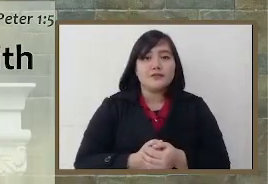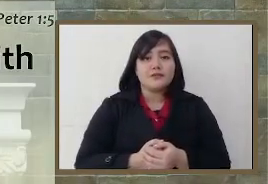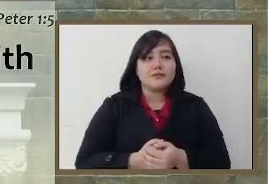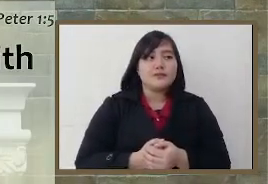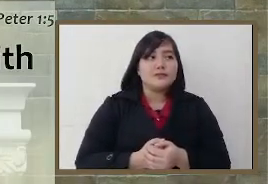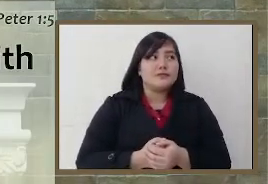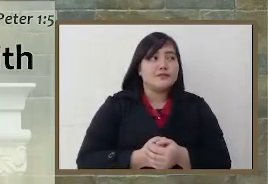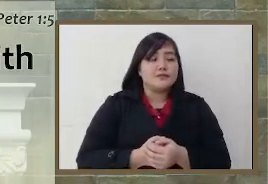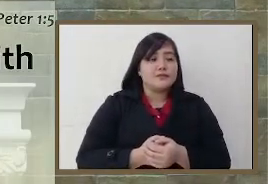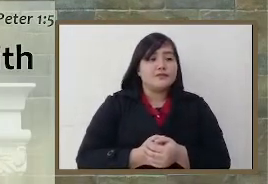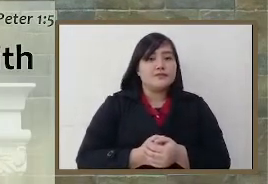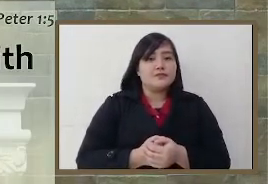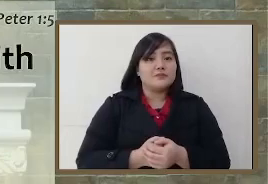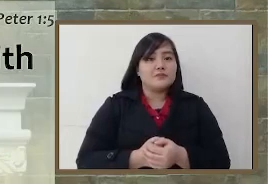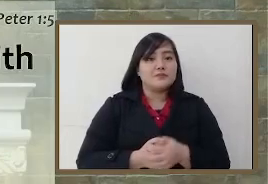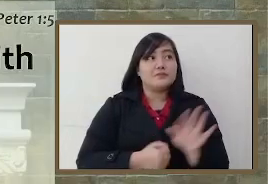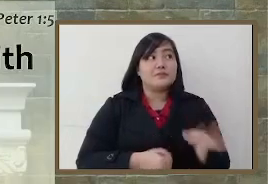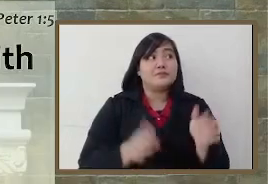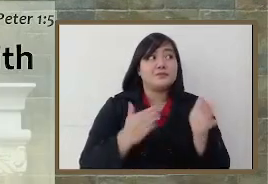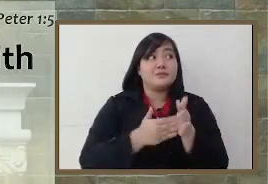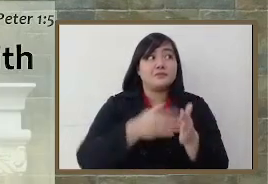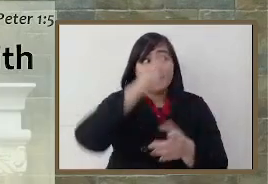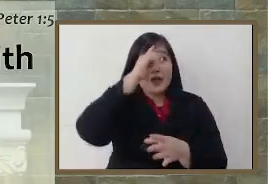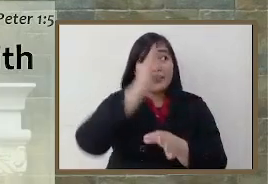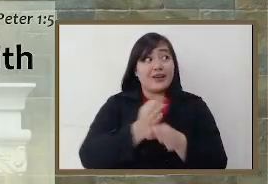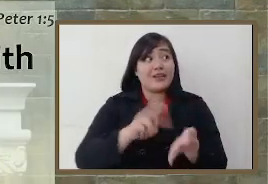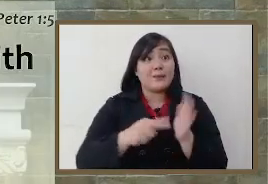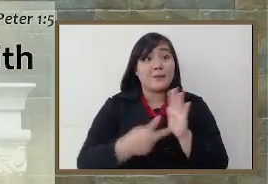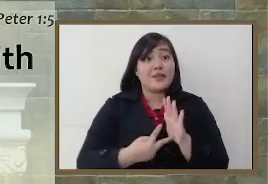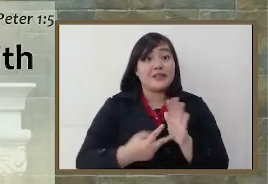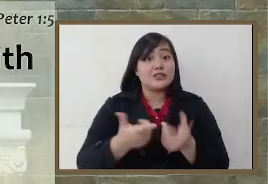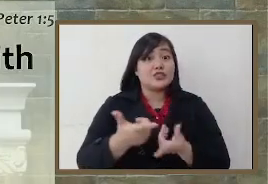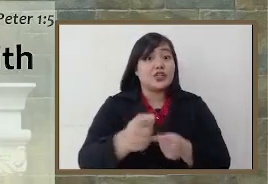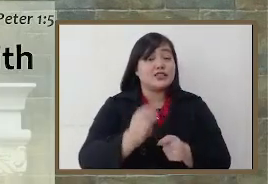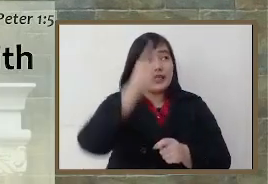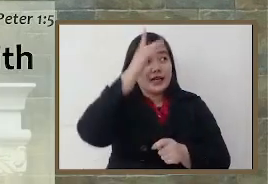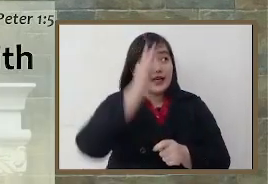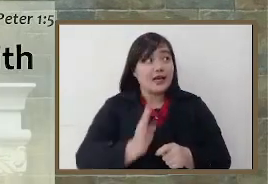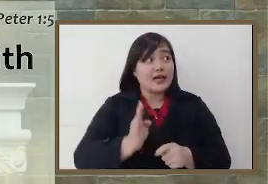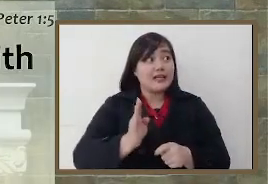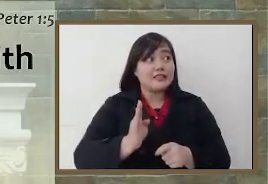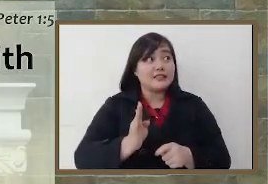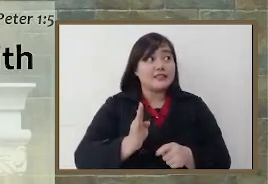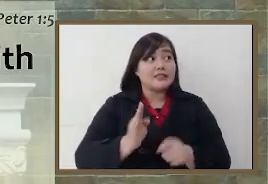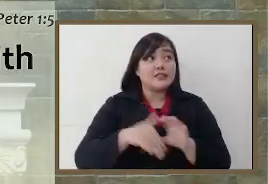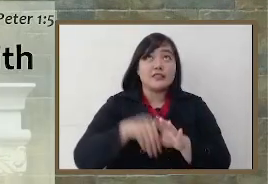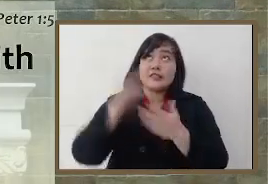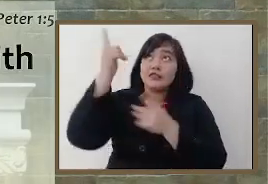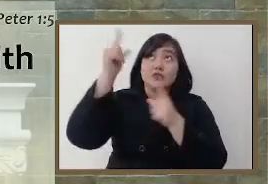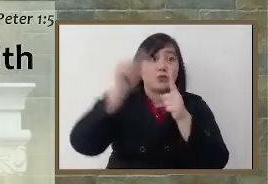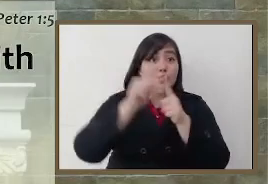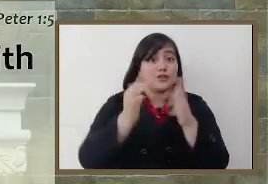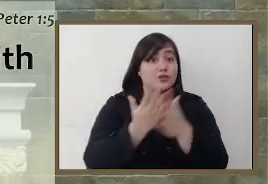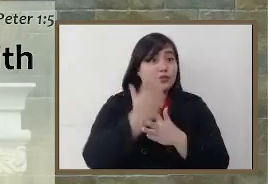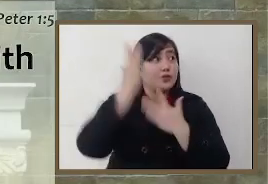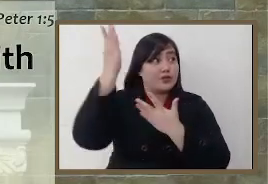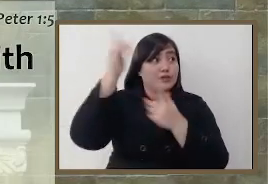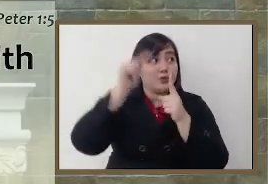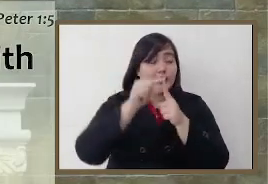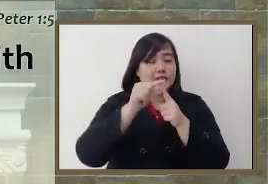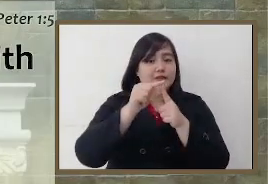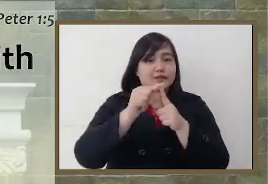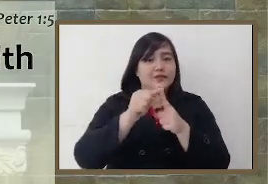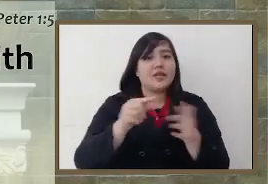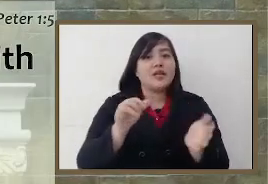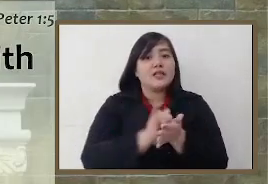taking God at His word. Yan po ang pananampalataya. Faith is taking God. Ibig sabihin na niniwala ka sa Diyos sa pamagitan ng kanyang salita. So